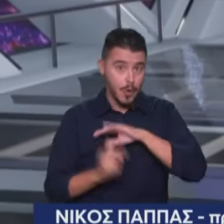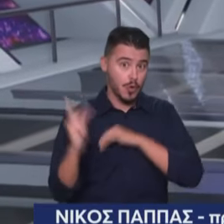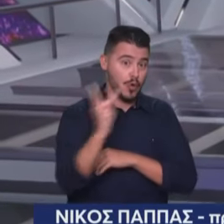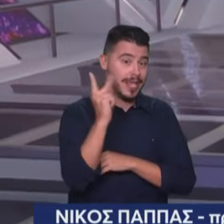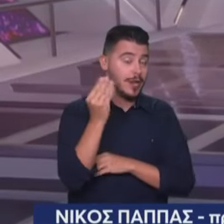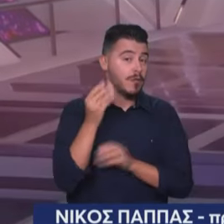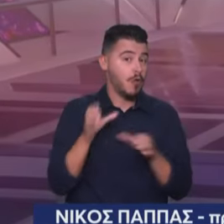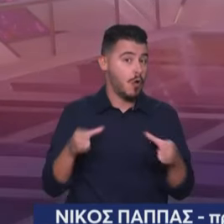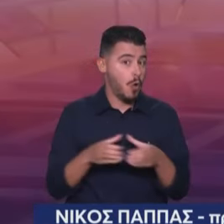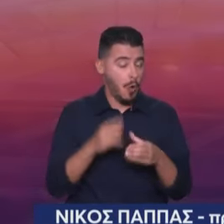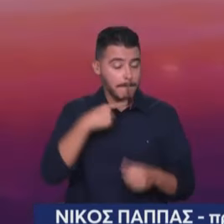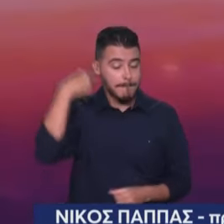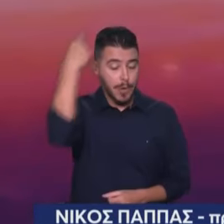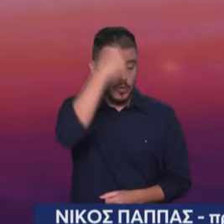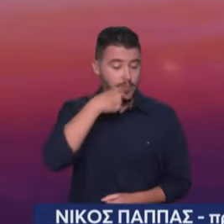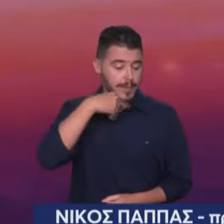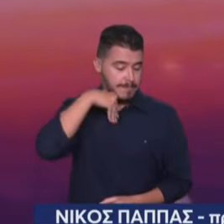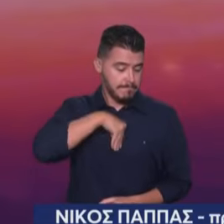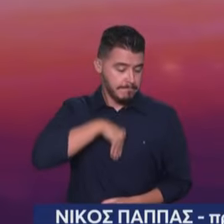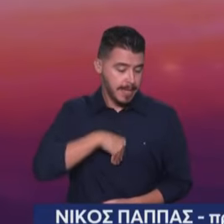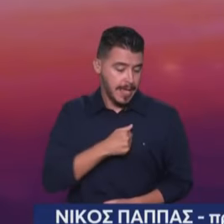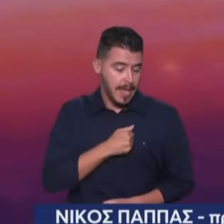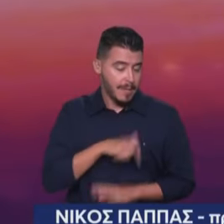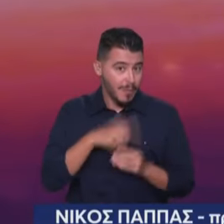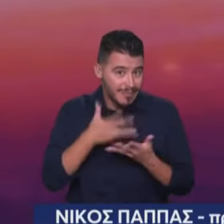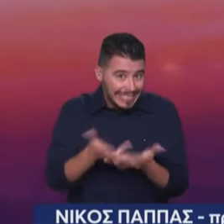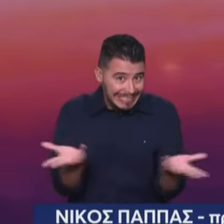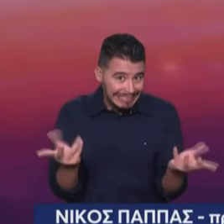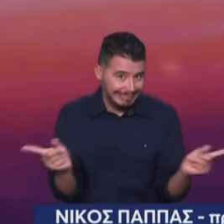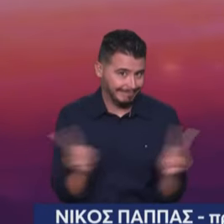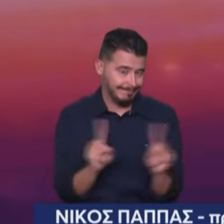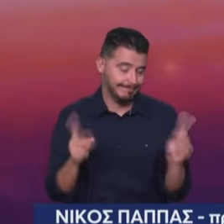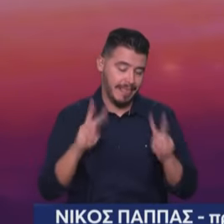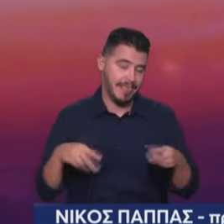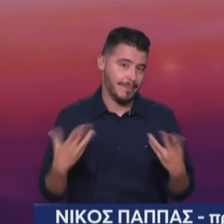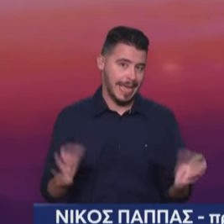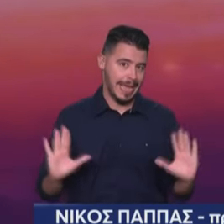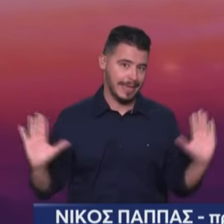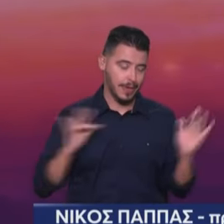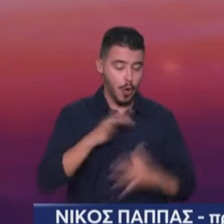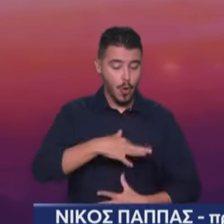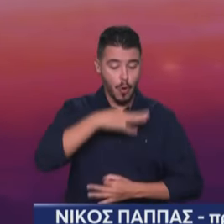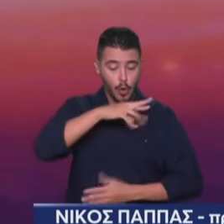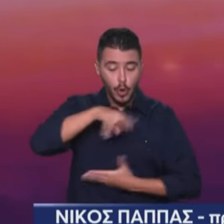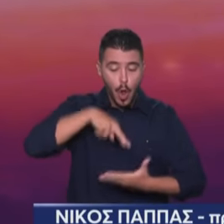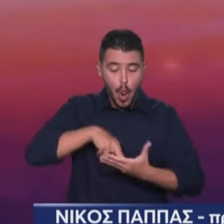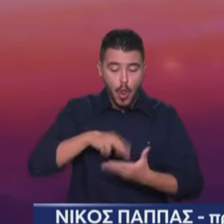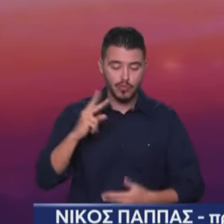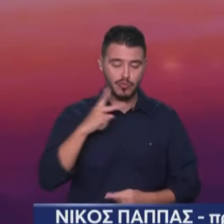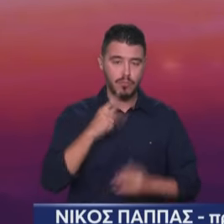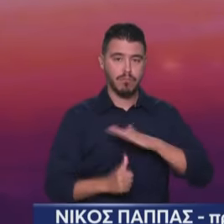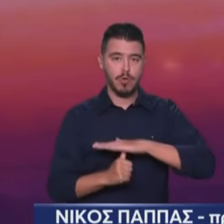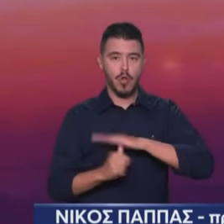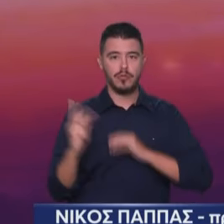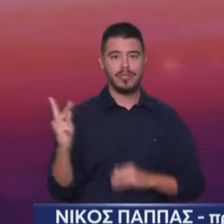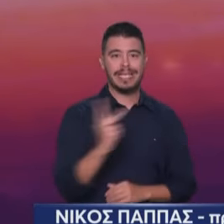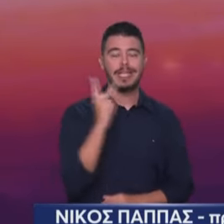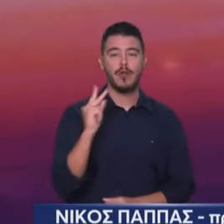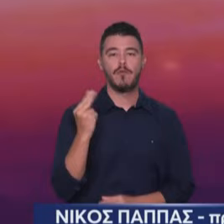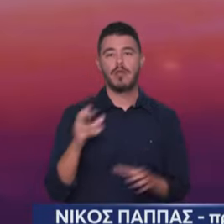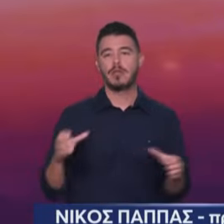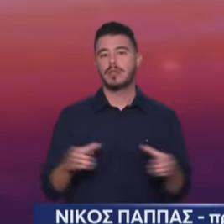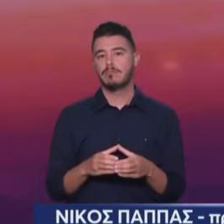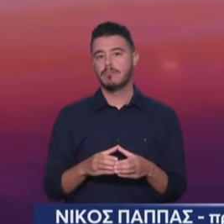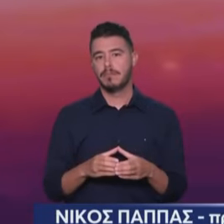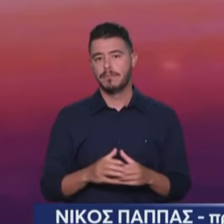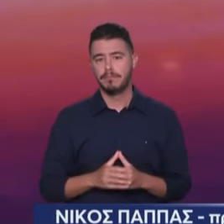προσωπικές μου και τις πιο βαθιές απόψεις αυτή τη στιγμή να τις κοινοποιήσω. Επαναλαμβάνω. Κάθε υποψήφιος, όχι σε